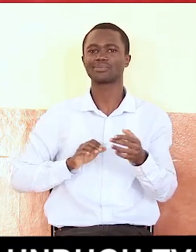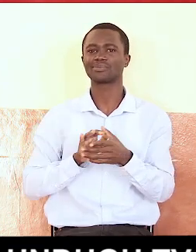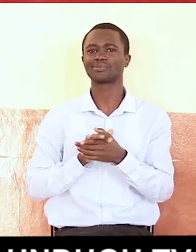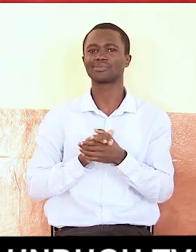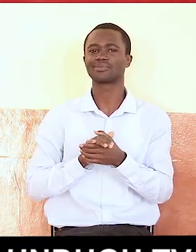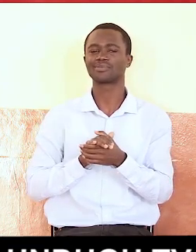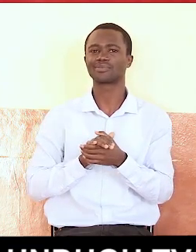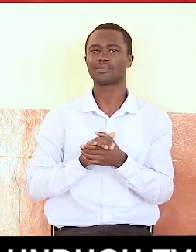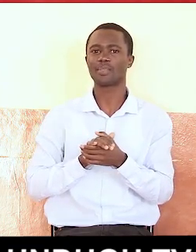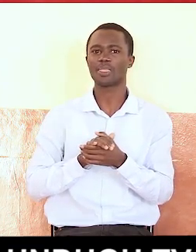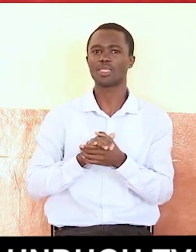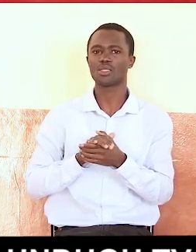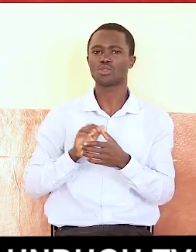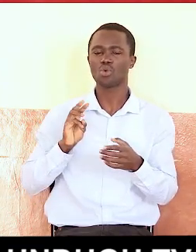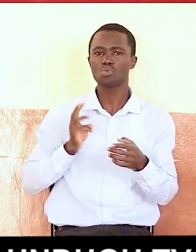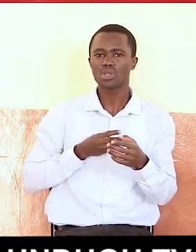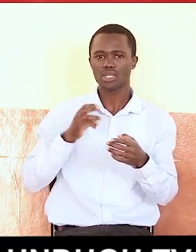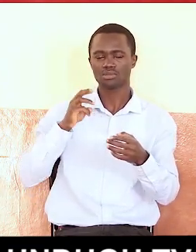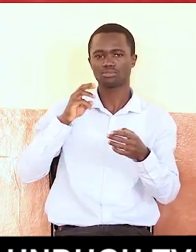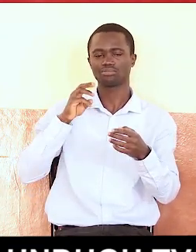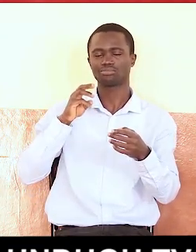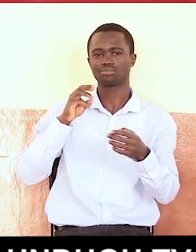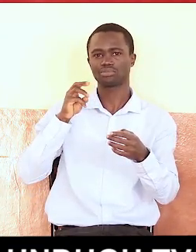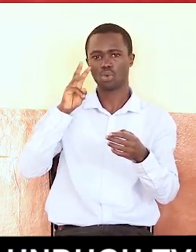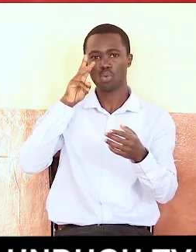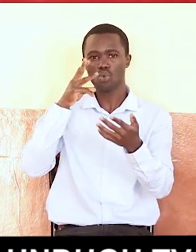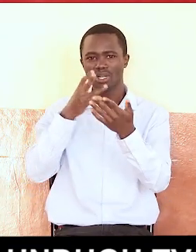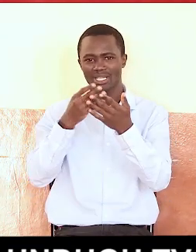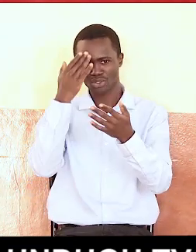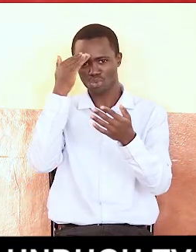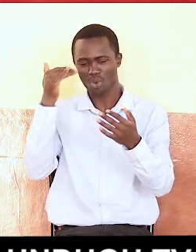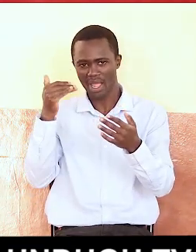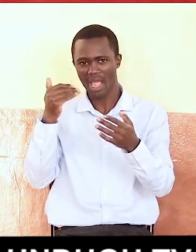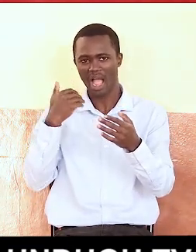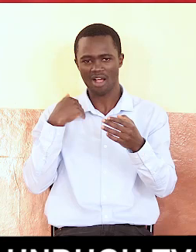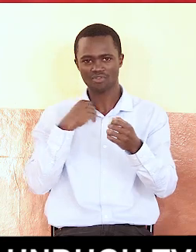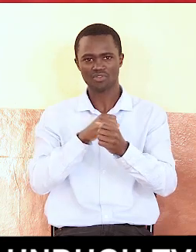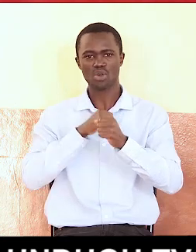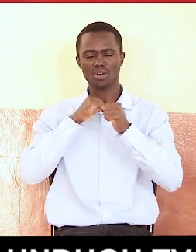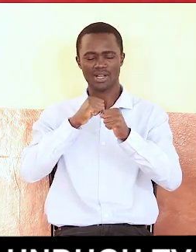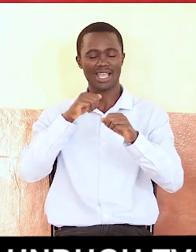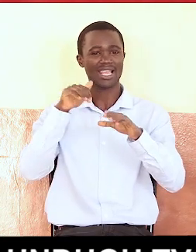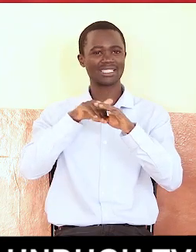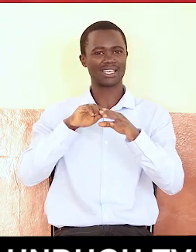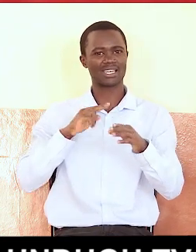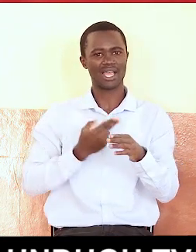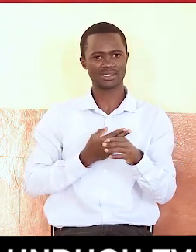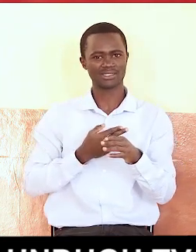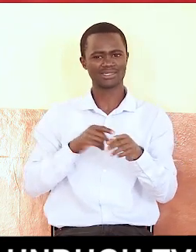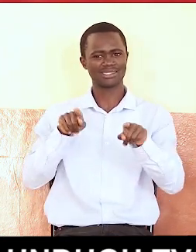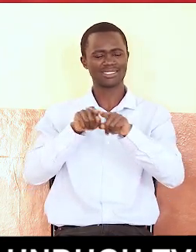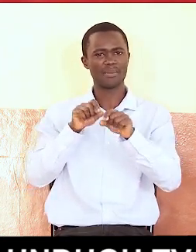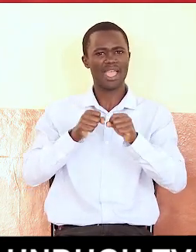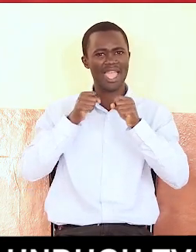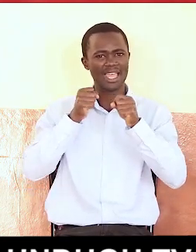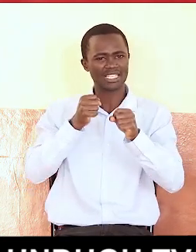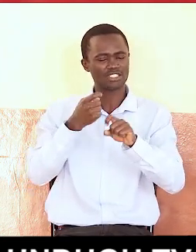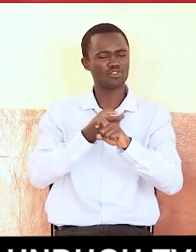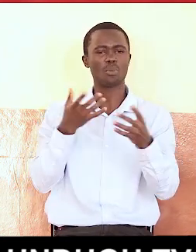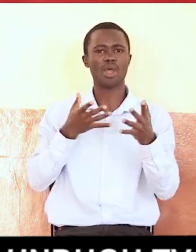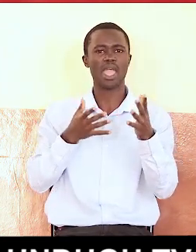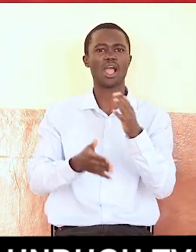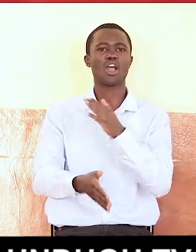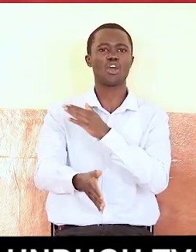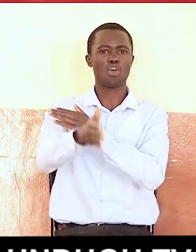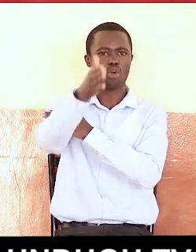Yesu, tunamshuhudia kwa sababu ya ile nguvu iko ndani yetu. Na hiyo nguvu inatoka kwake Mwenyezi Mungu